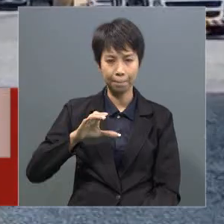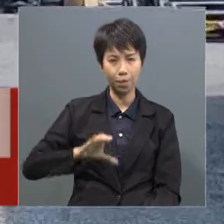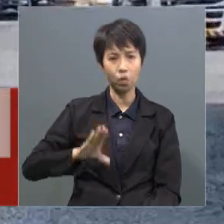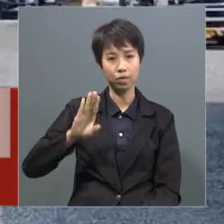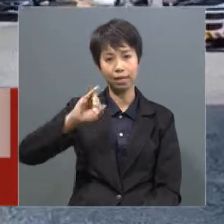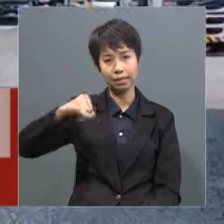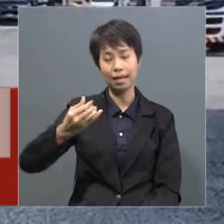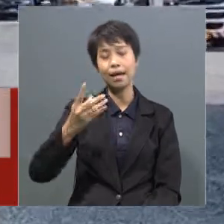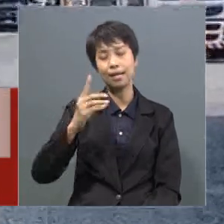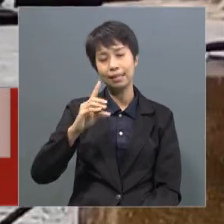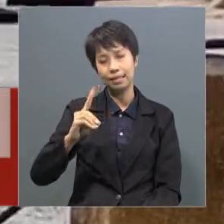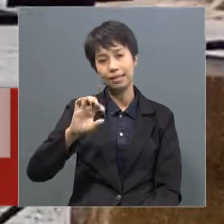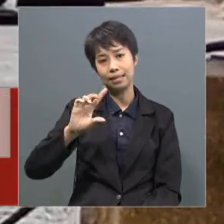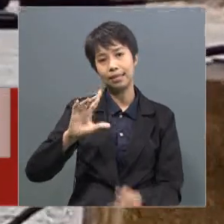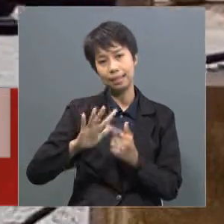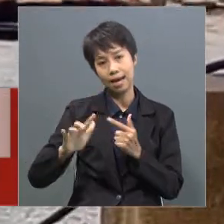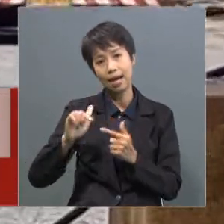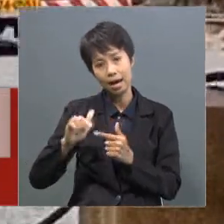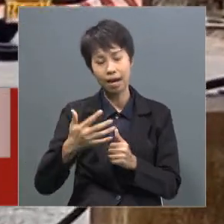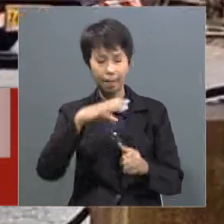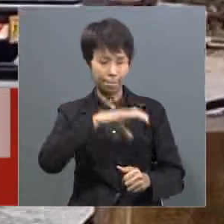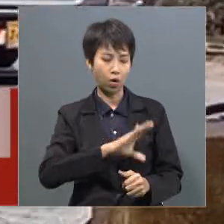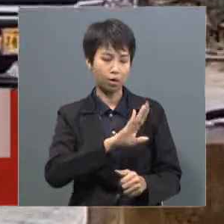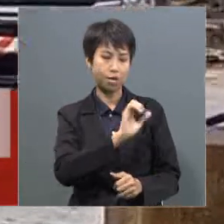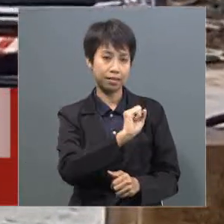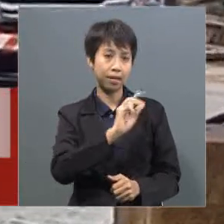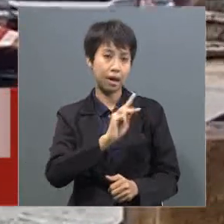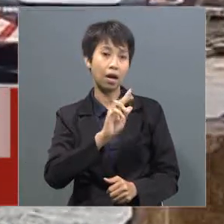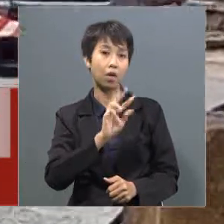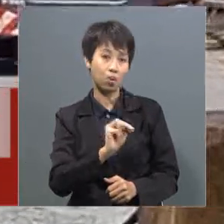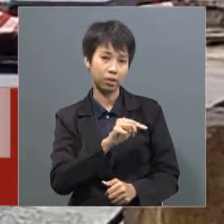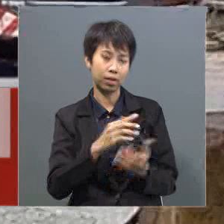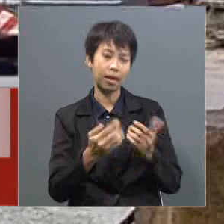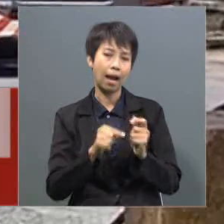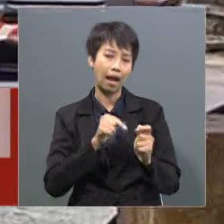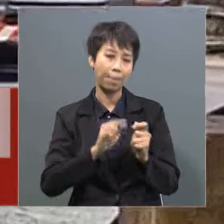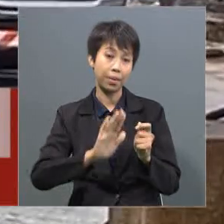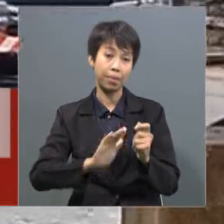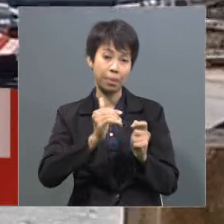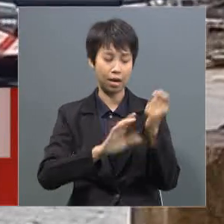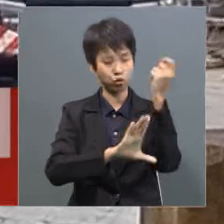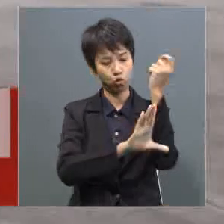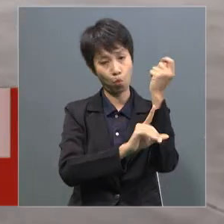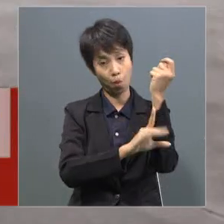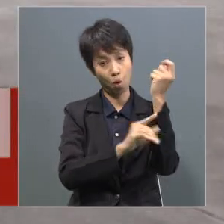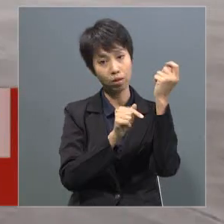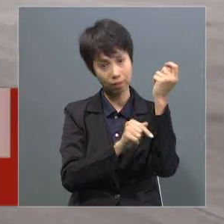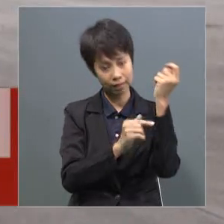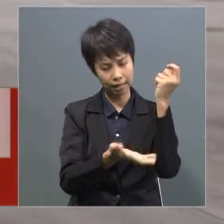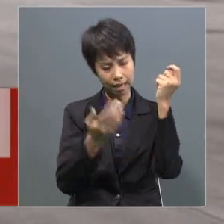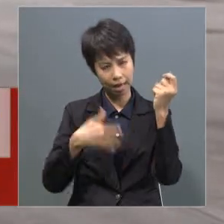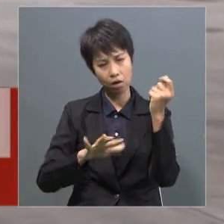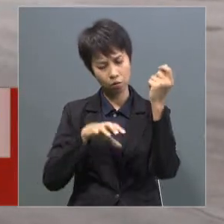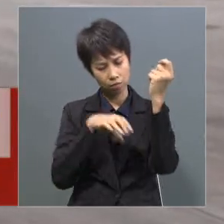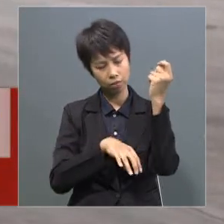พาทรานสปอร์ตจำกัดและบริษัทสกลพัฒน์ทรานสปอร์ตจำกัดอยู่ในพื้นที่อำเภอเมืองจังหวัดชุมพรและจุดสุดท้ายคือจุดที่